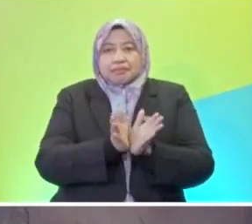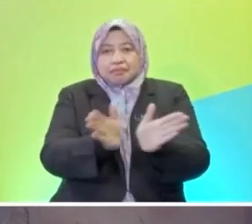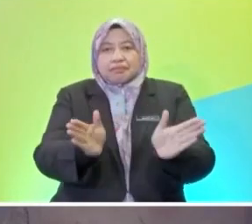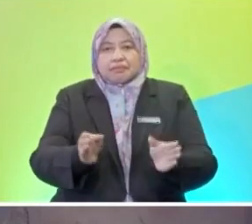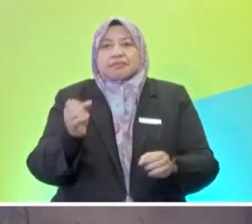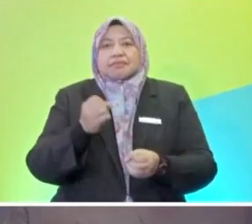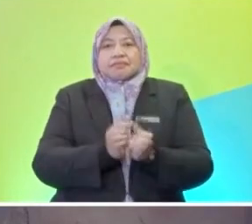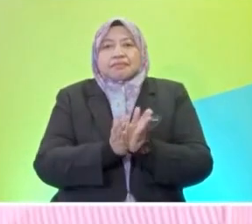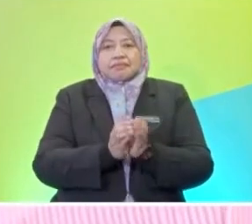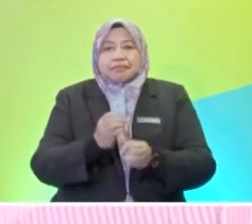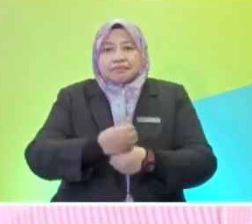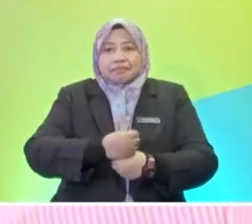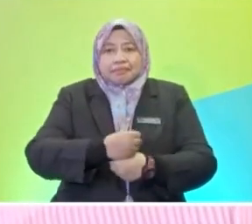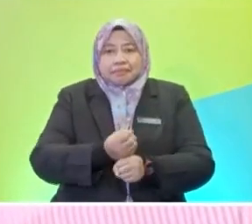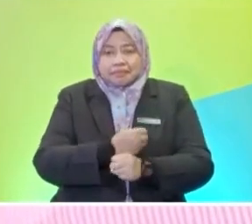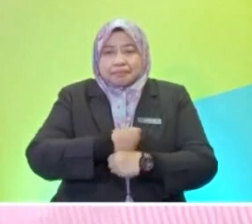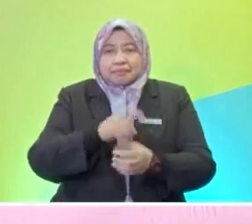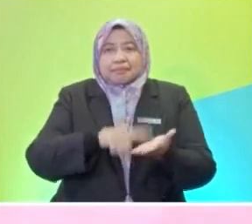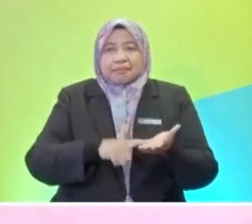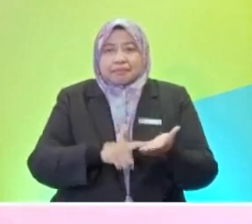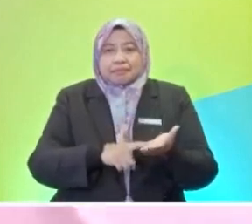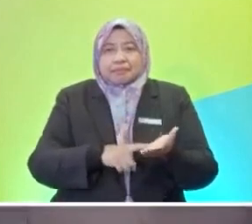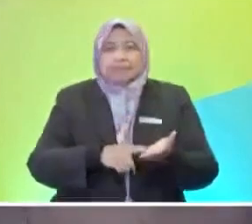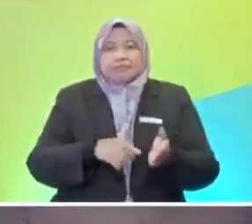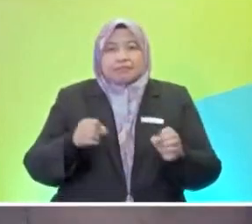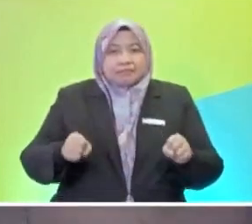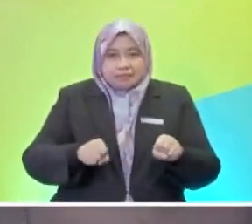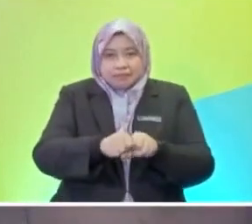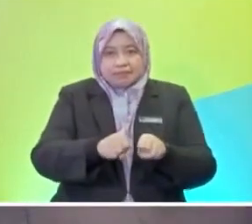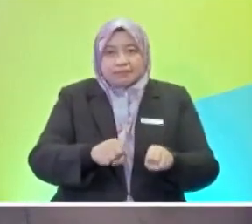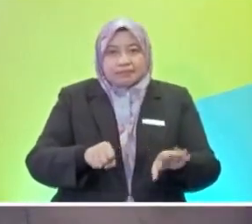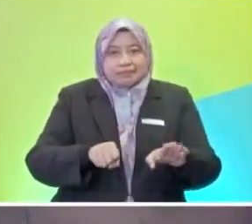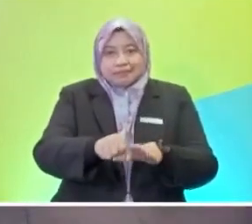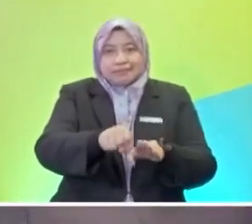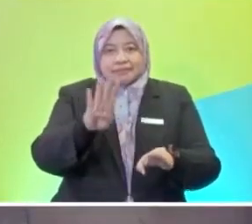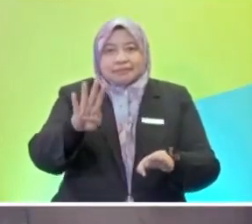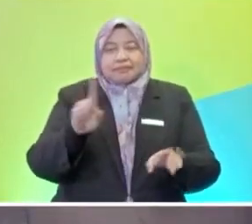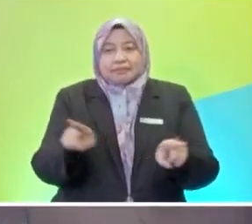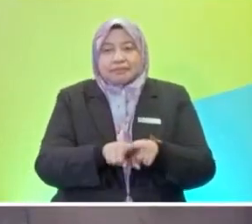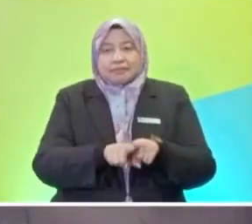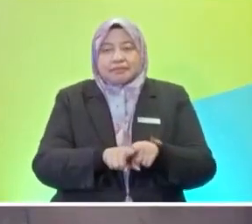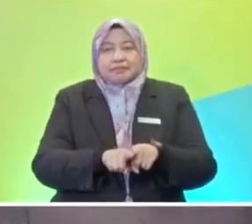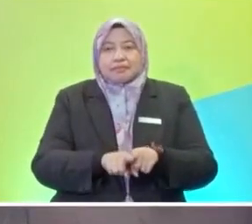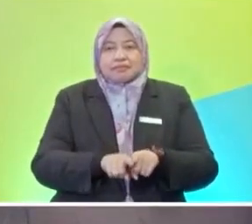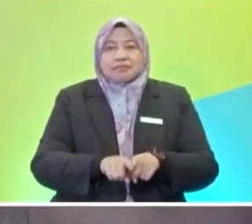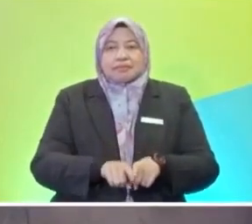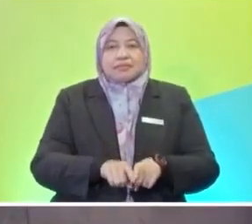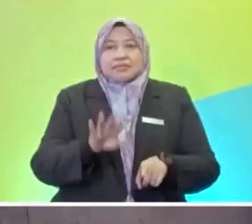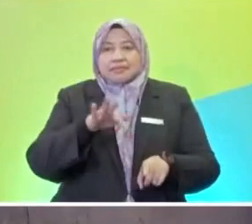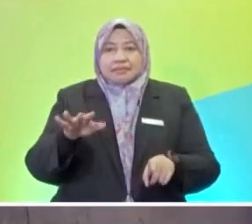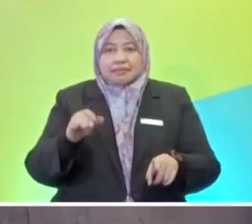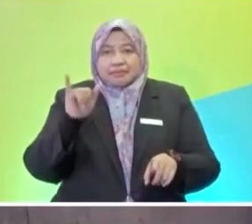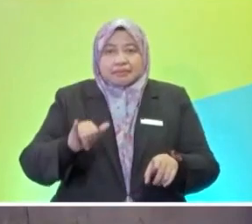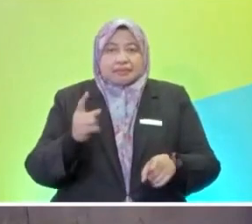ini bentuk segi empat sama betul segi empat sama ataupun kalau kita tulis ejaan dia betul